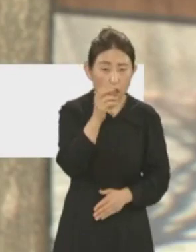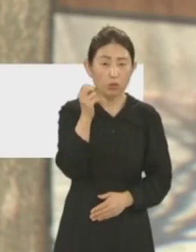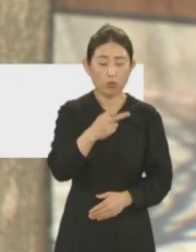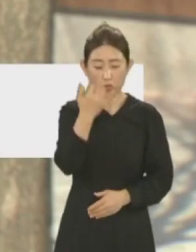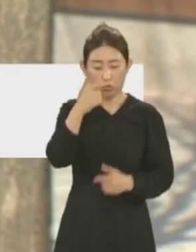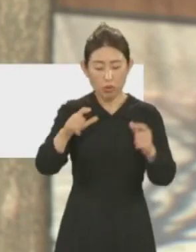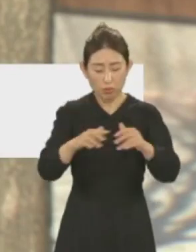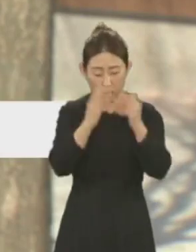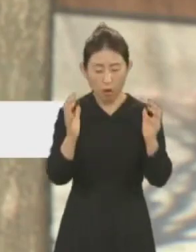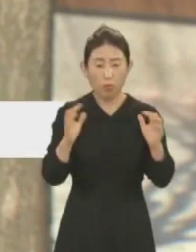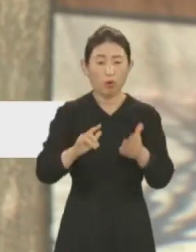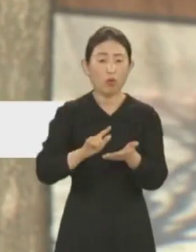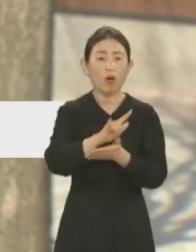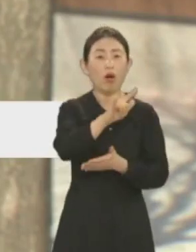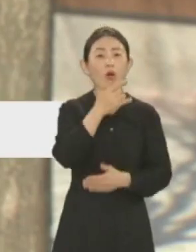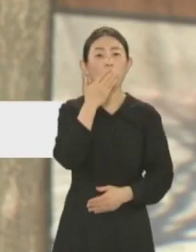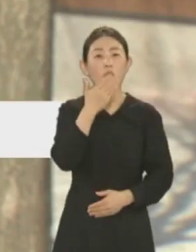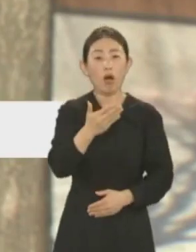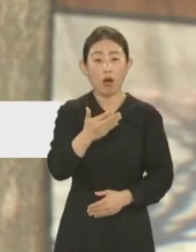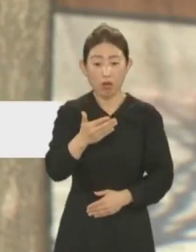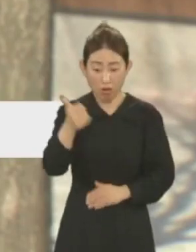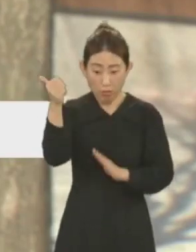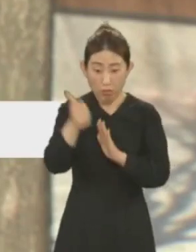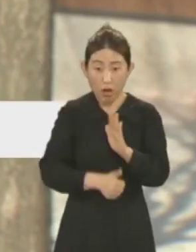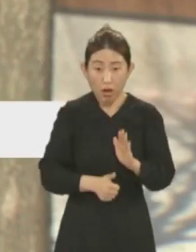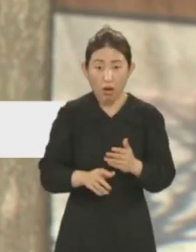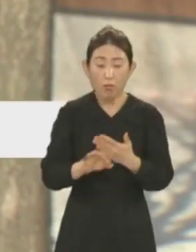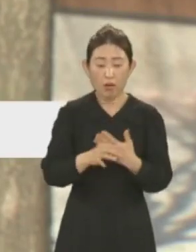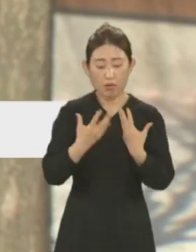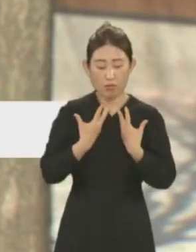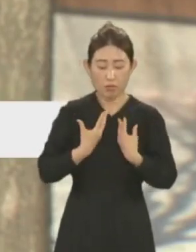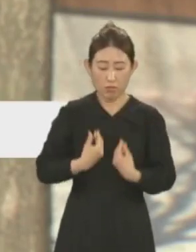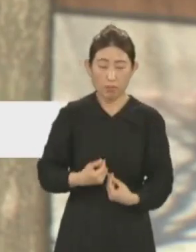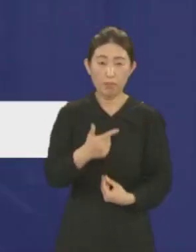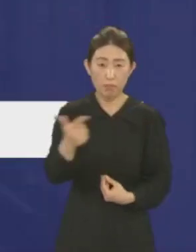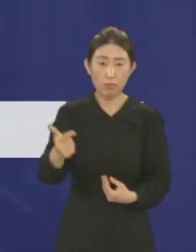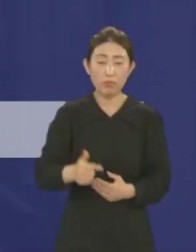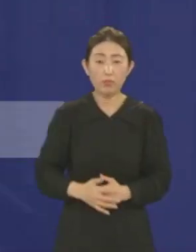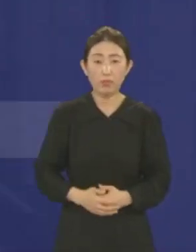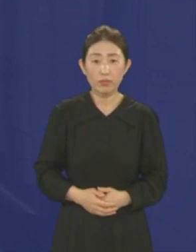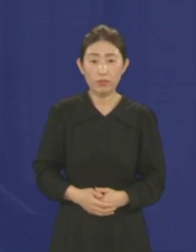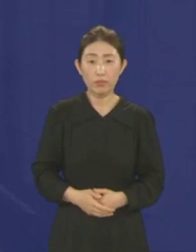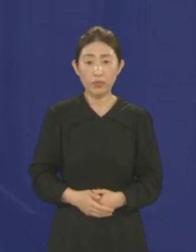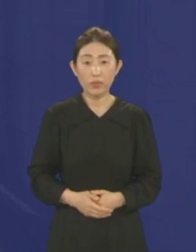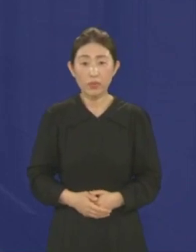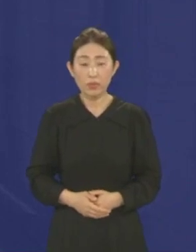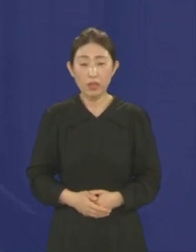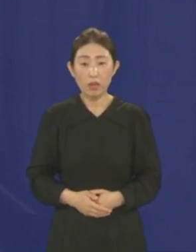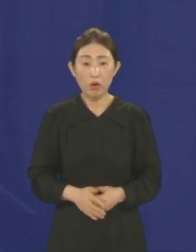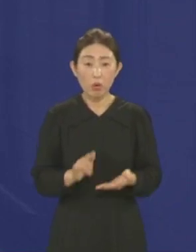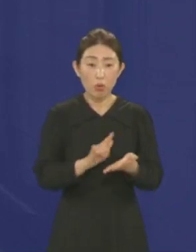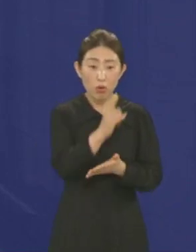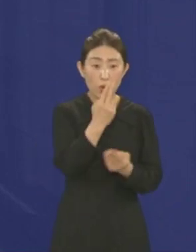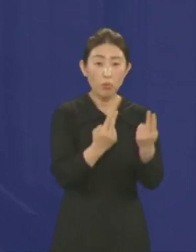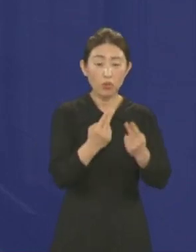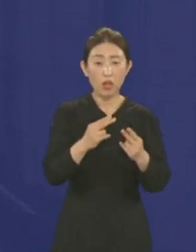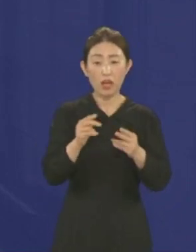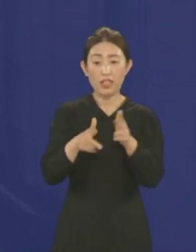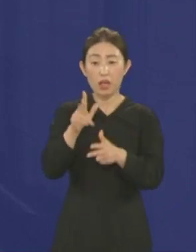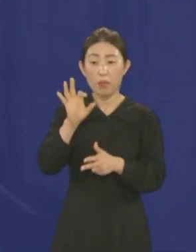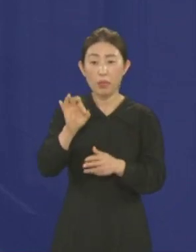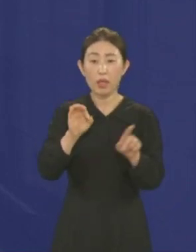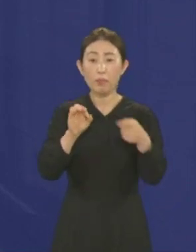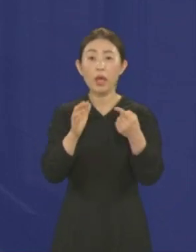공항인데 이게 안 생긴다고 하면 그 실망감이 이루 말할 수 없이 클 것 같습니다 서산공항보다 사업비 100배